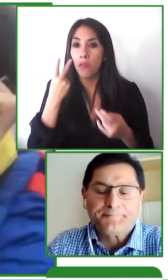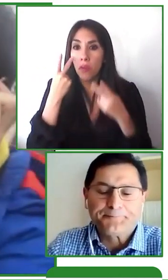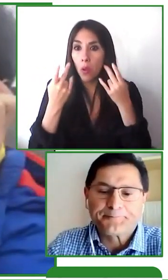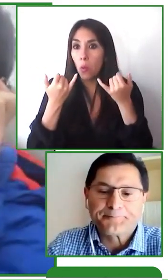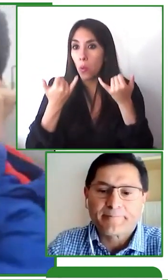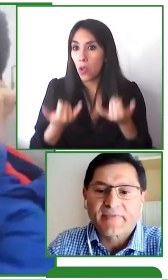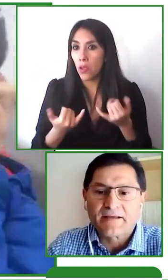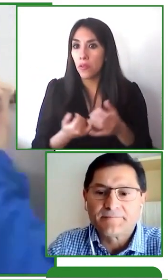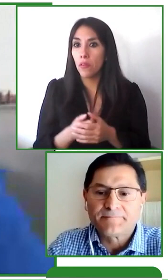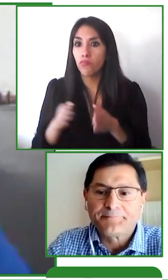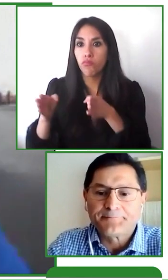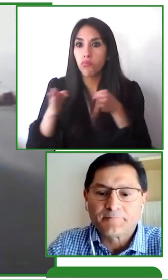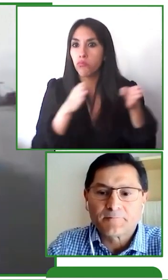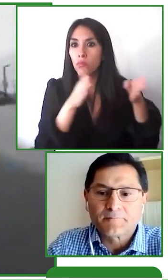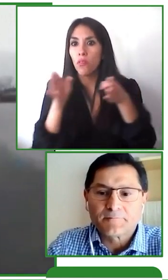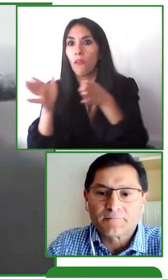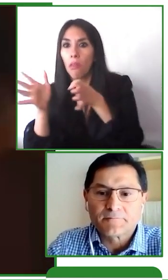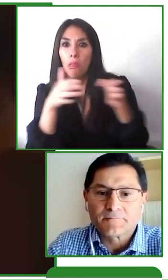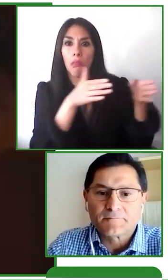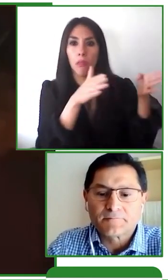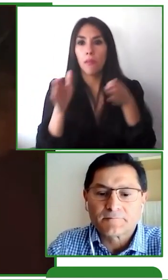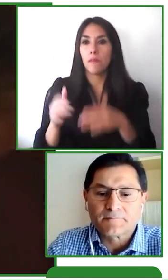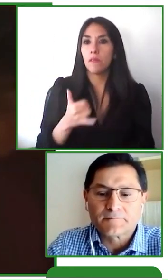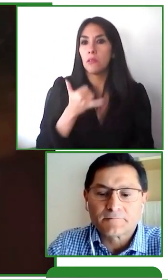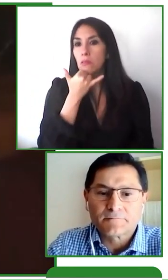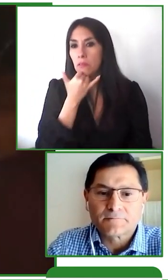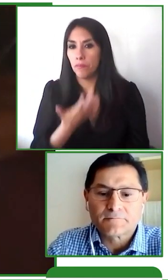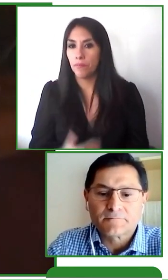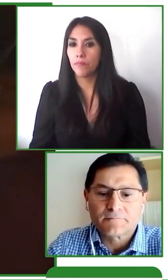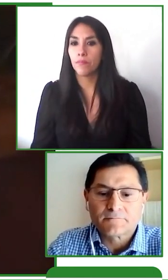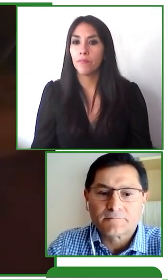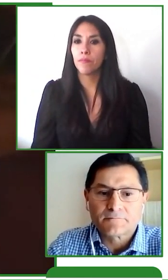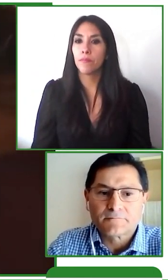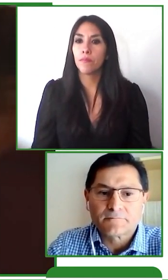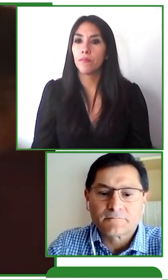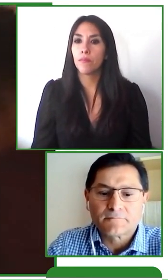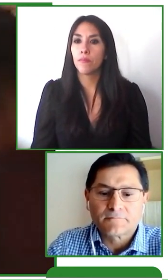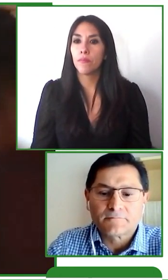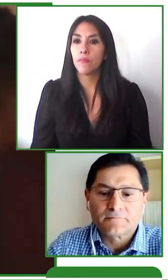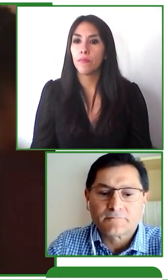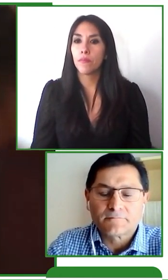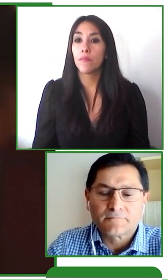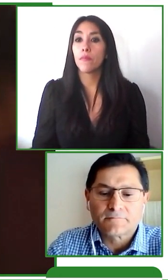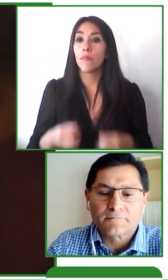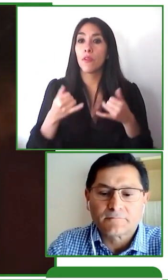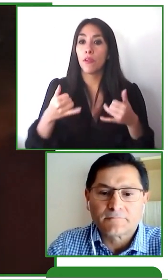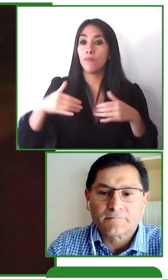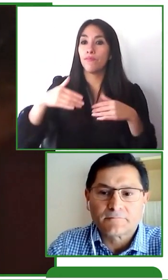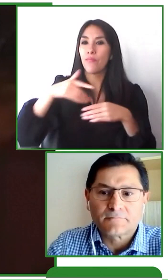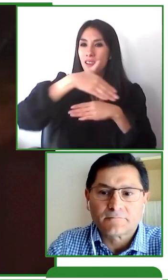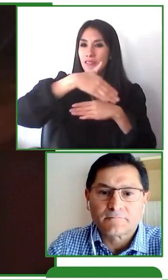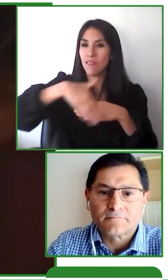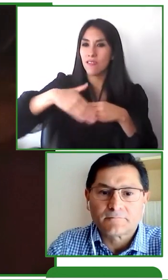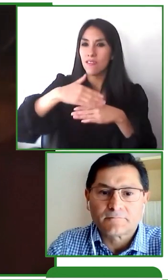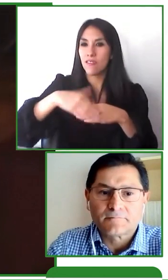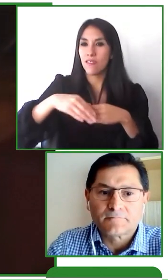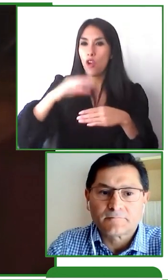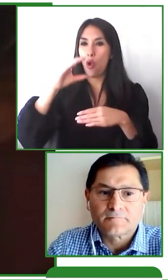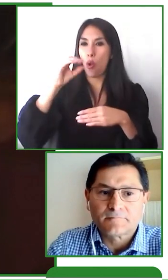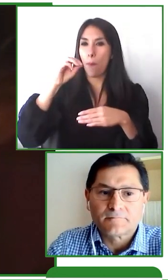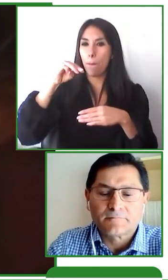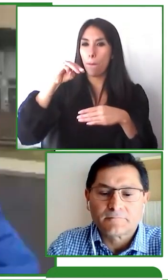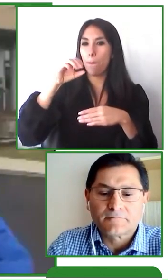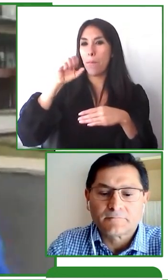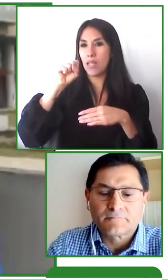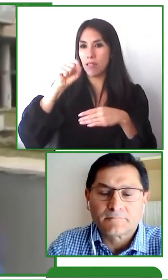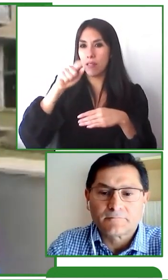ta destination. Ouais, je sais. Donc en ce moment, t'es sur la rue Cosmodôme. Va falloir que tu fasses demi-tour, que tu reviennes sur tes